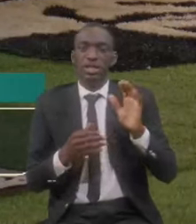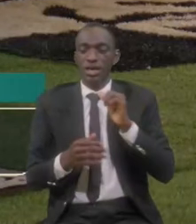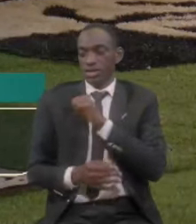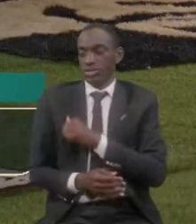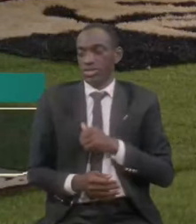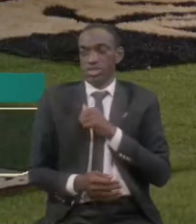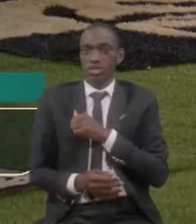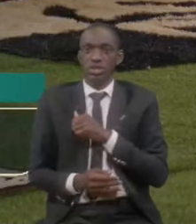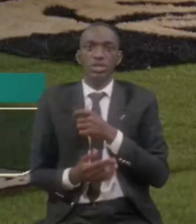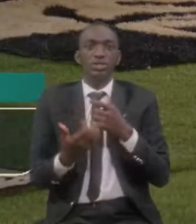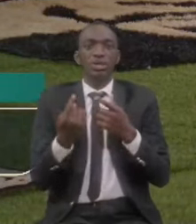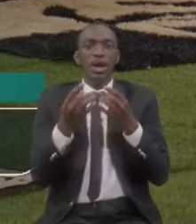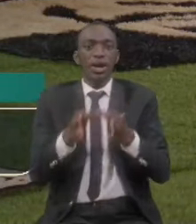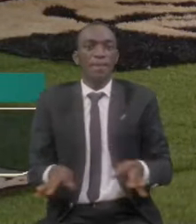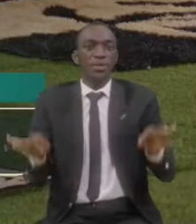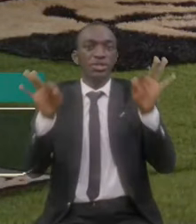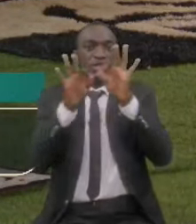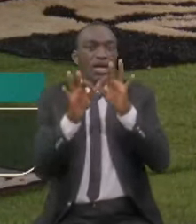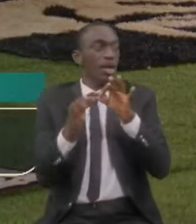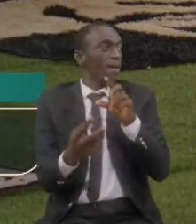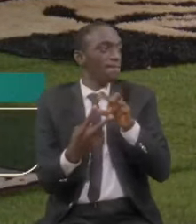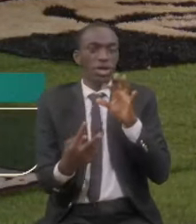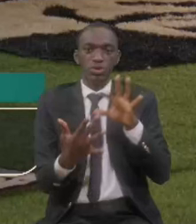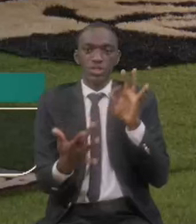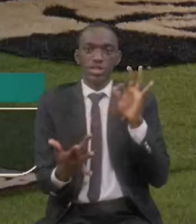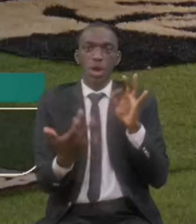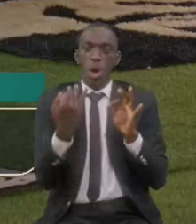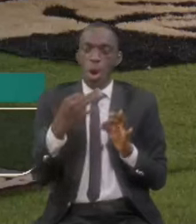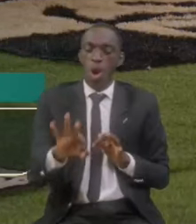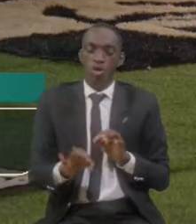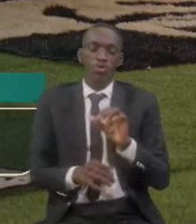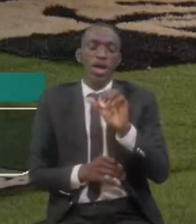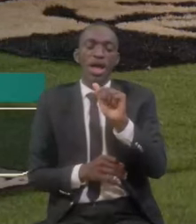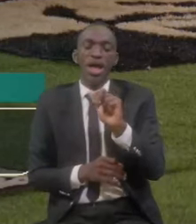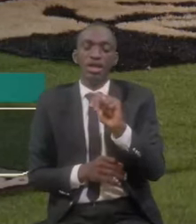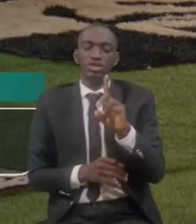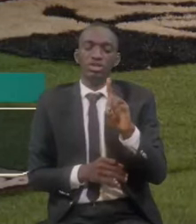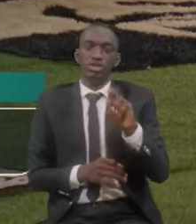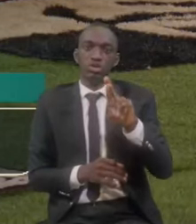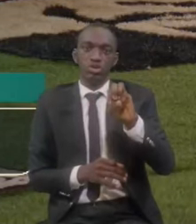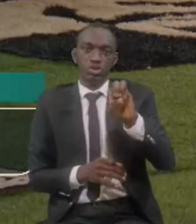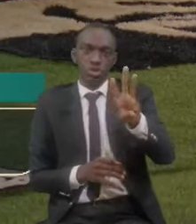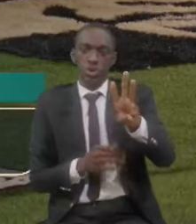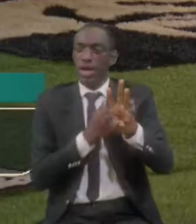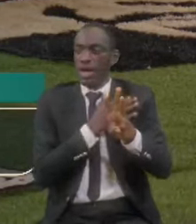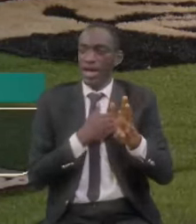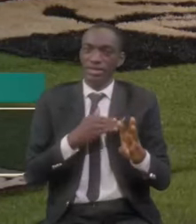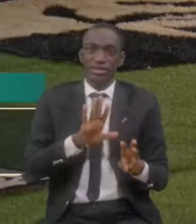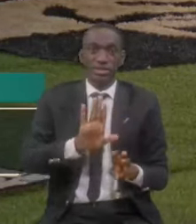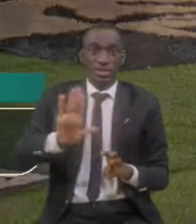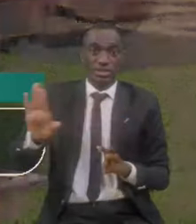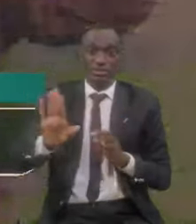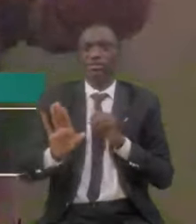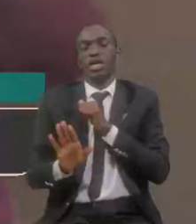La priorité essentielle d'André et son attitude. Maintenant, nous